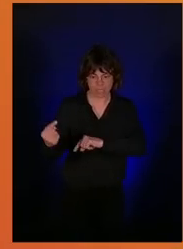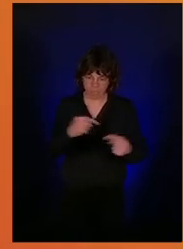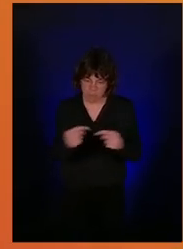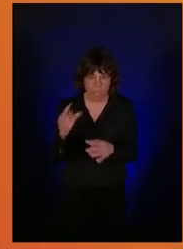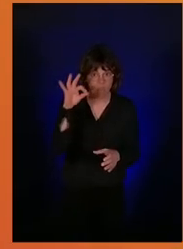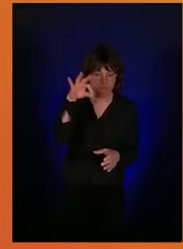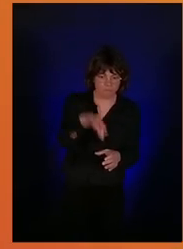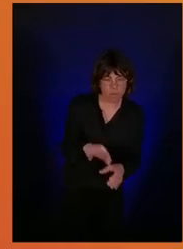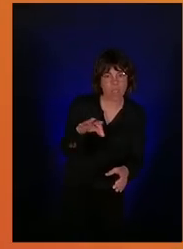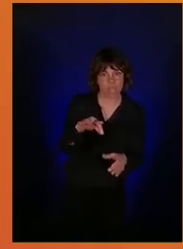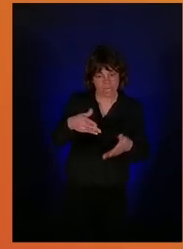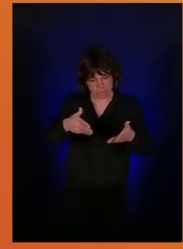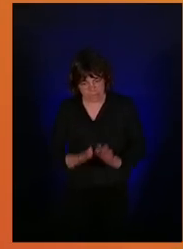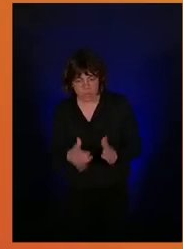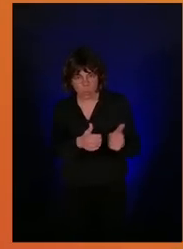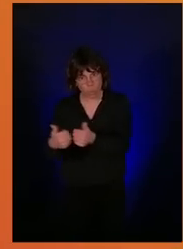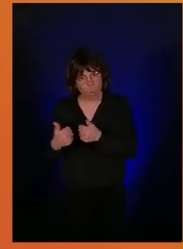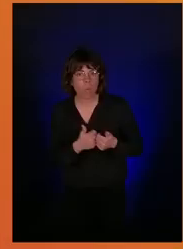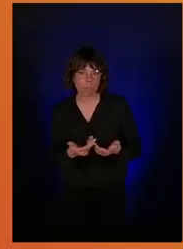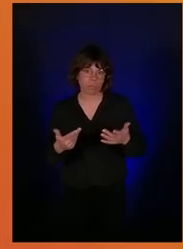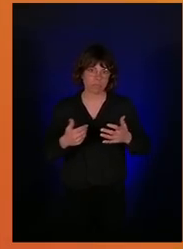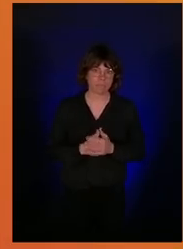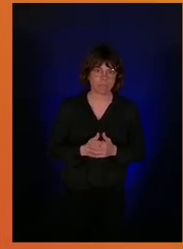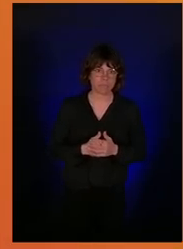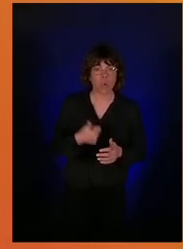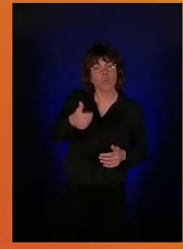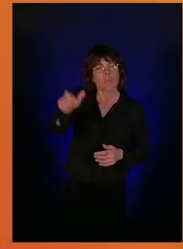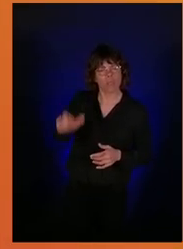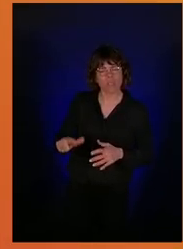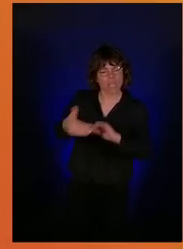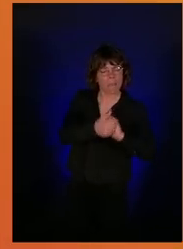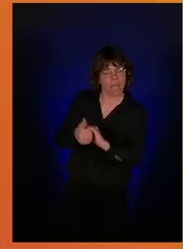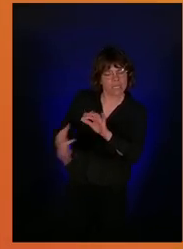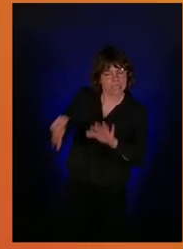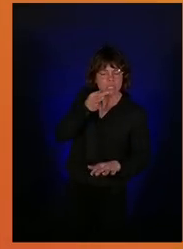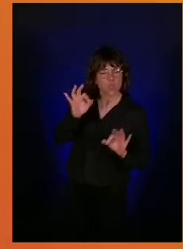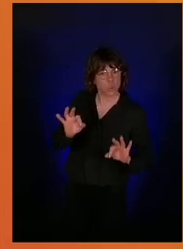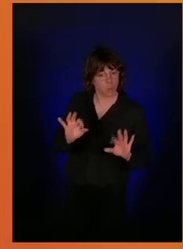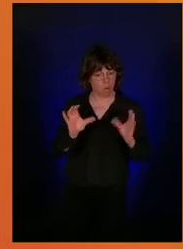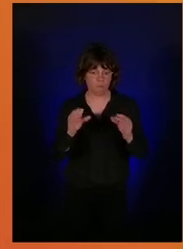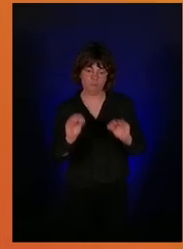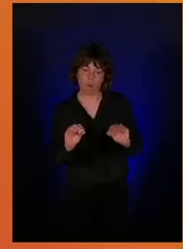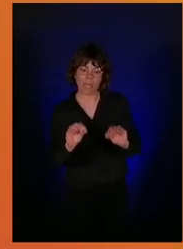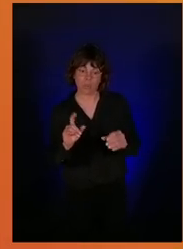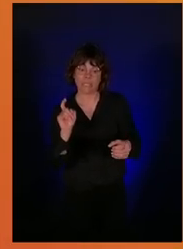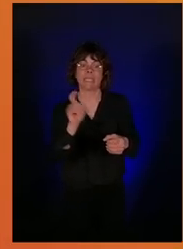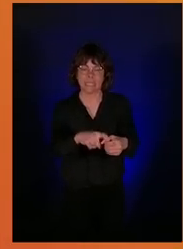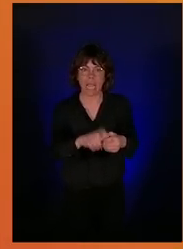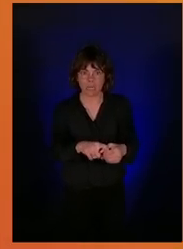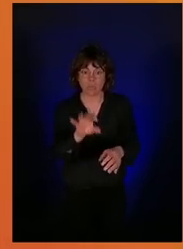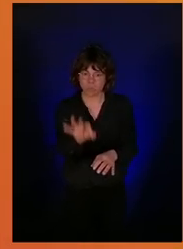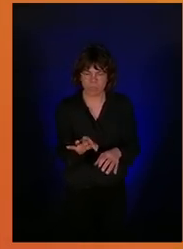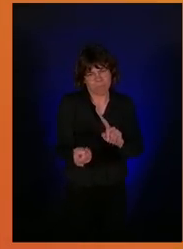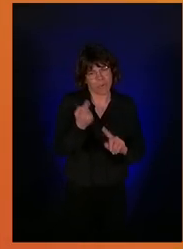voter, à prendre les décisions. Un camarade l'a rappelé, à avoir une formation syndicale si importante